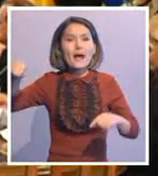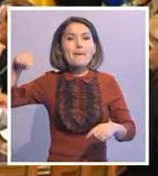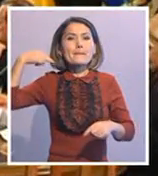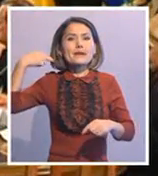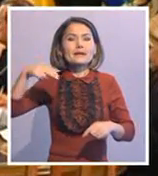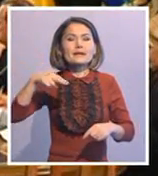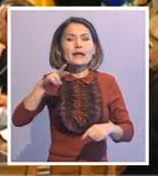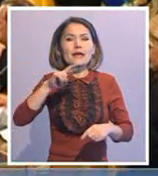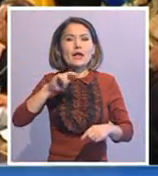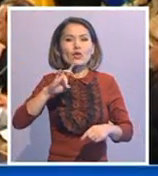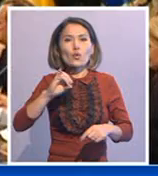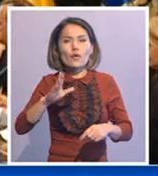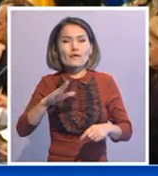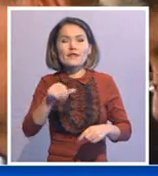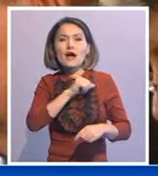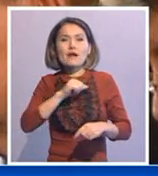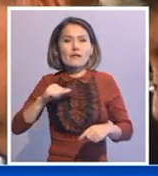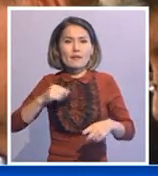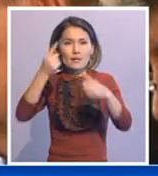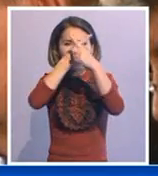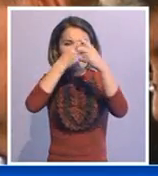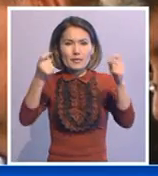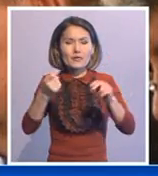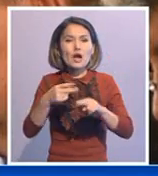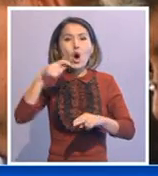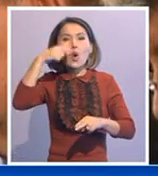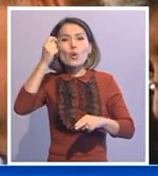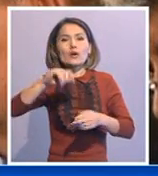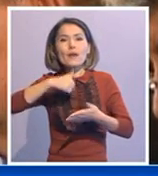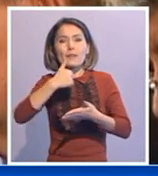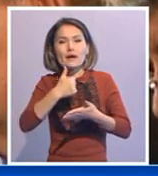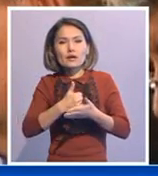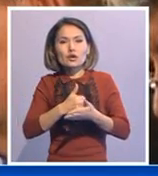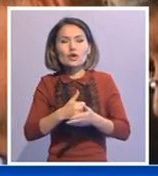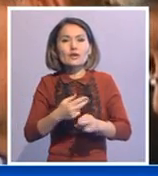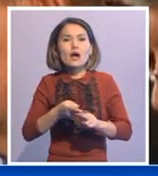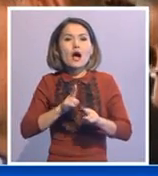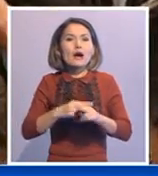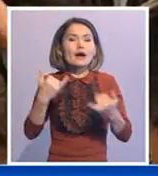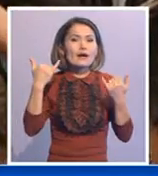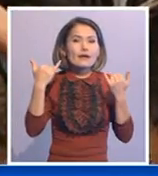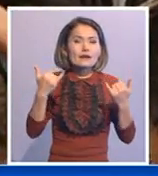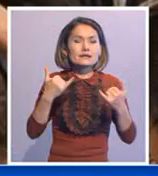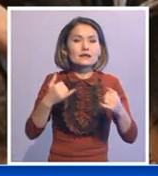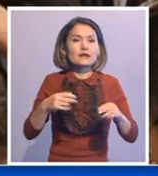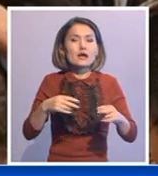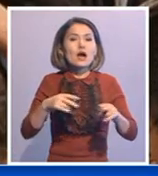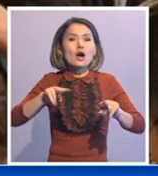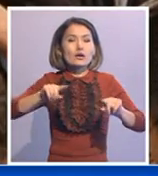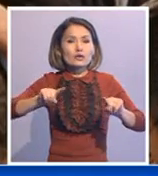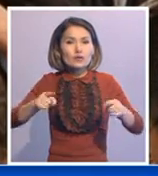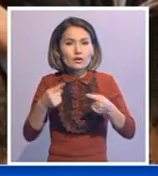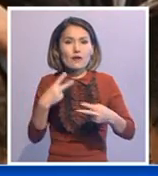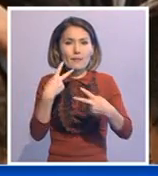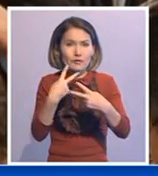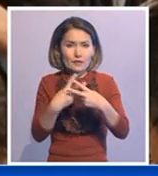бойынша оппозициямен өткізілген келіссөз барысында мәлімдеді. Сондай-ақ Украина басшысы кезгелген күш көрсету әрекеттеріне мораторий жариялау туралы